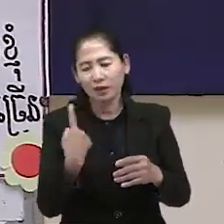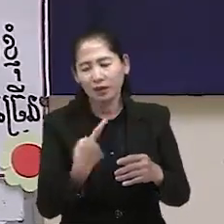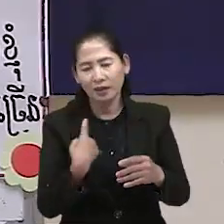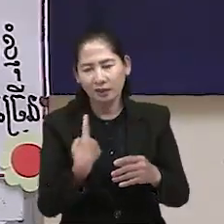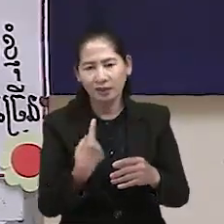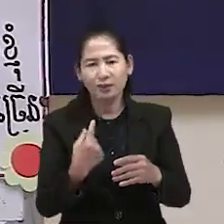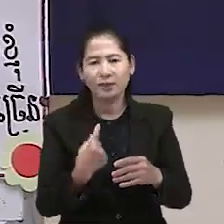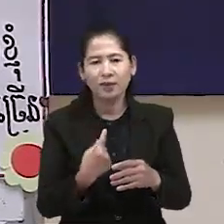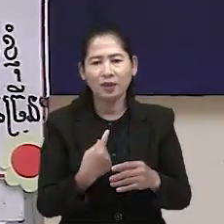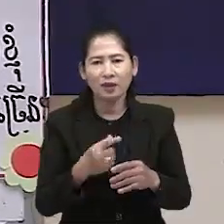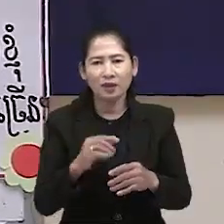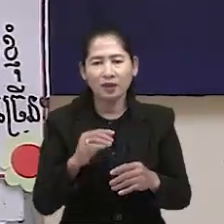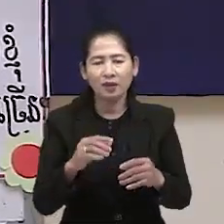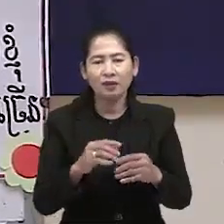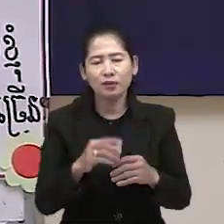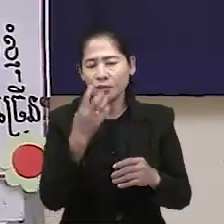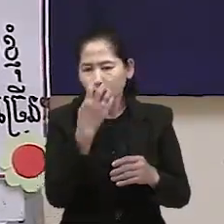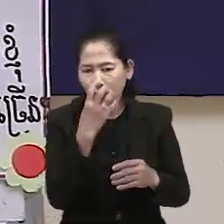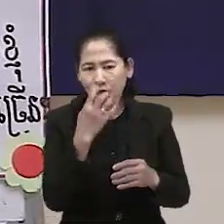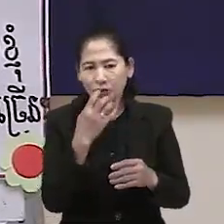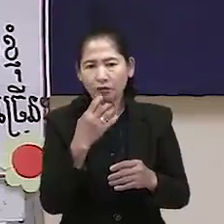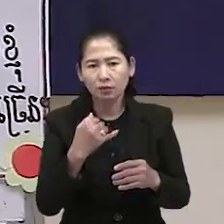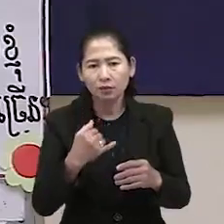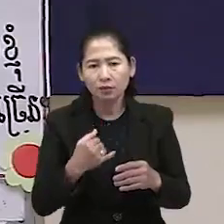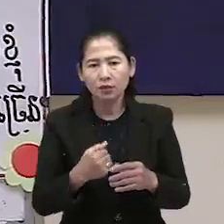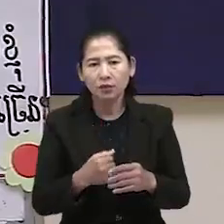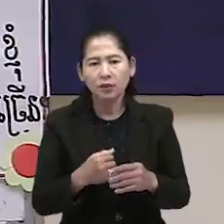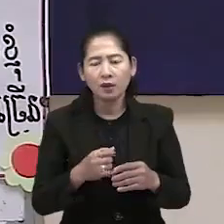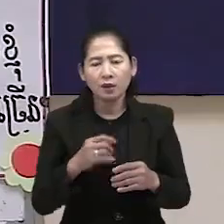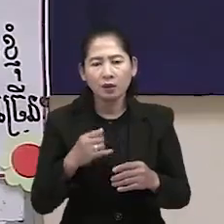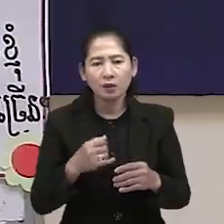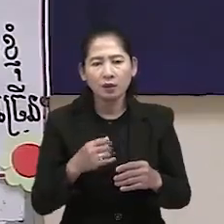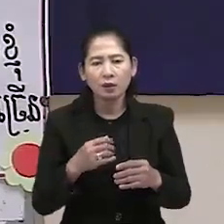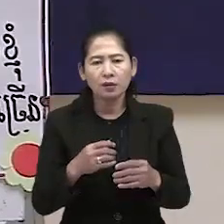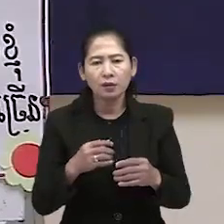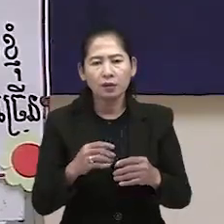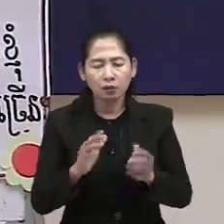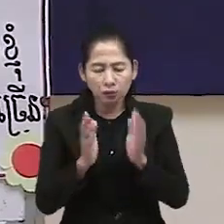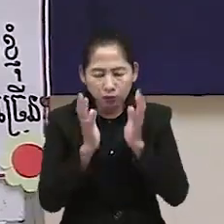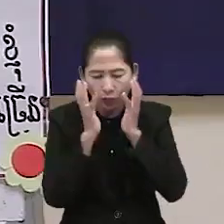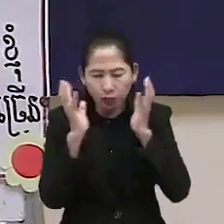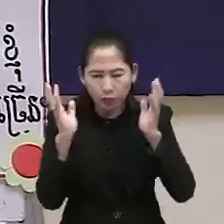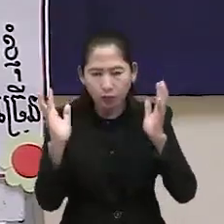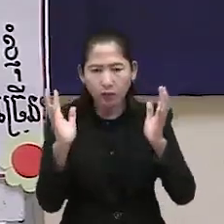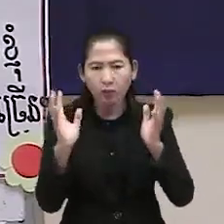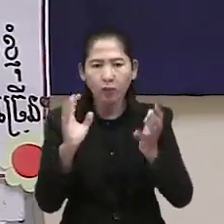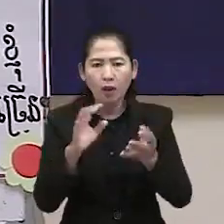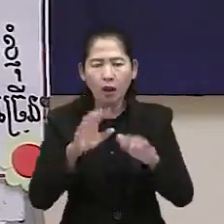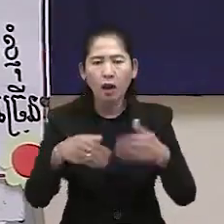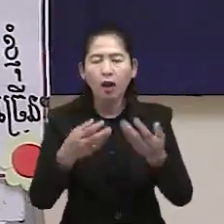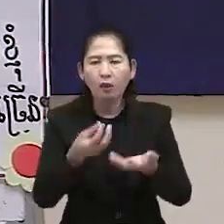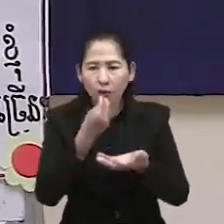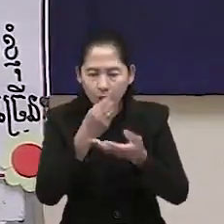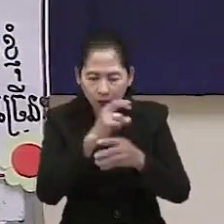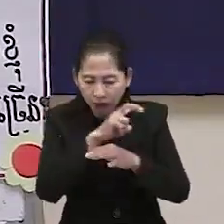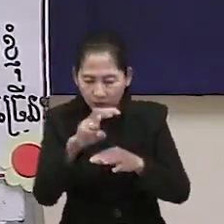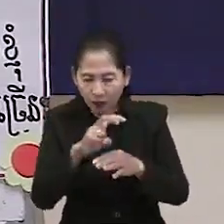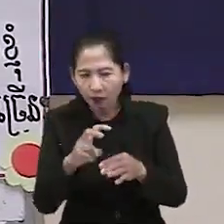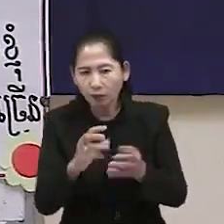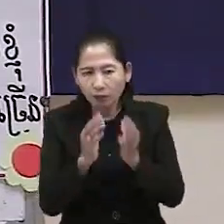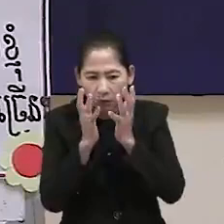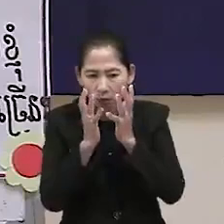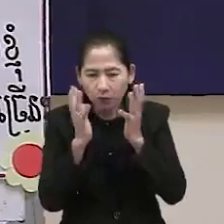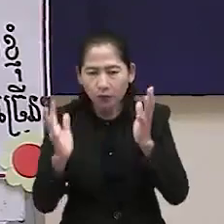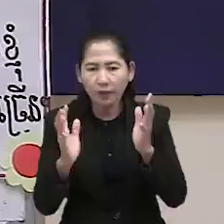ងចាមានថាជ្រុកហ្នឹងអត់តន់ចង់និយាយថាទឹកតែមានការធំធាត់ដោយសារការឲ្យចំណីនិងការថែទាំណាកូនណា